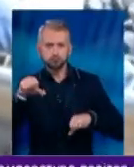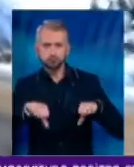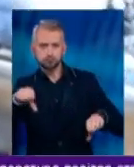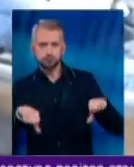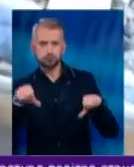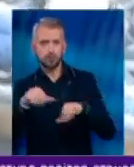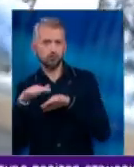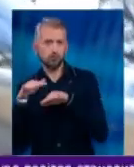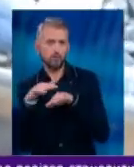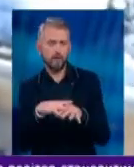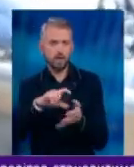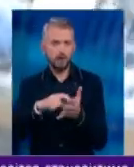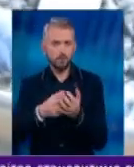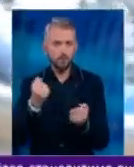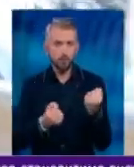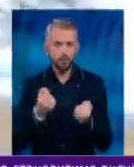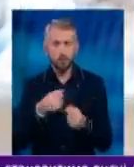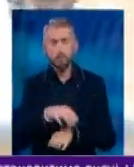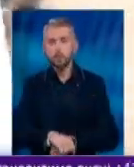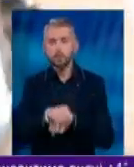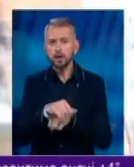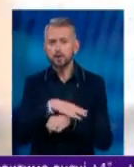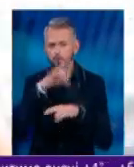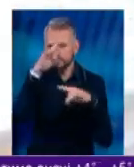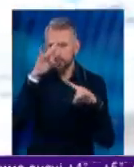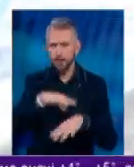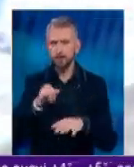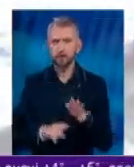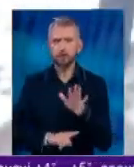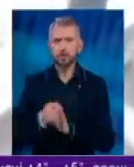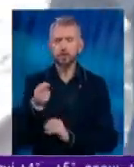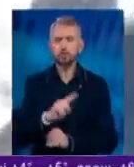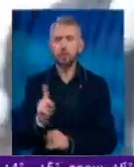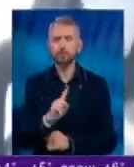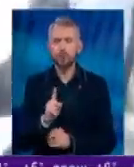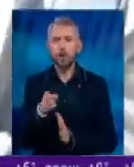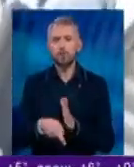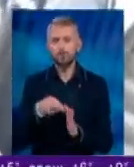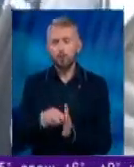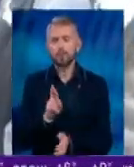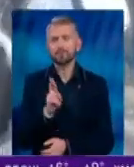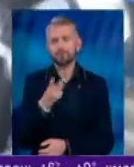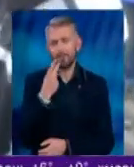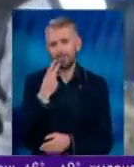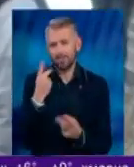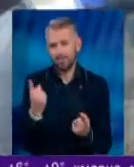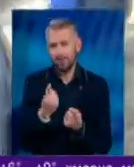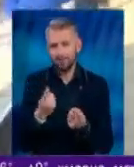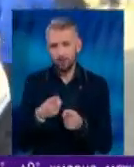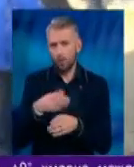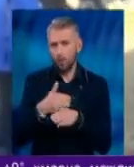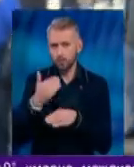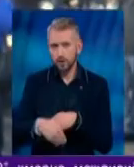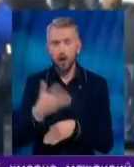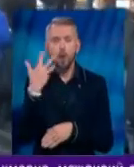кабіну машиніста. Протест, як кажуть очевидці, був спонтанний і розпочався з того, що поїзд традиційно не приїхав вчасно. А коли все